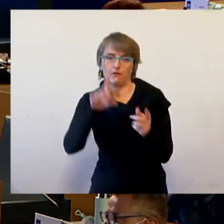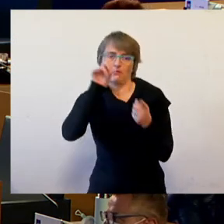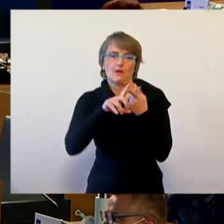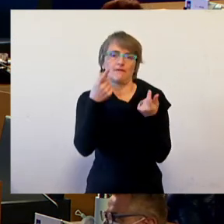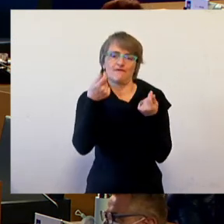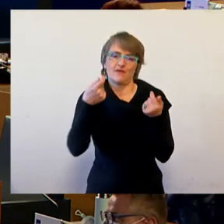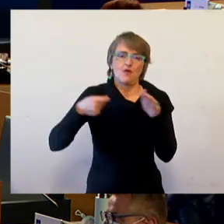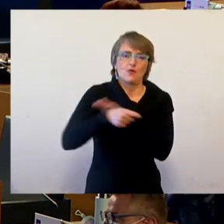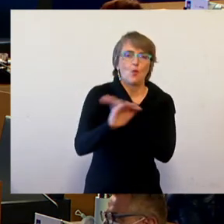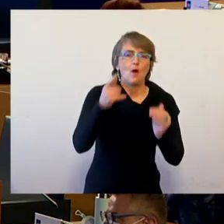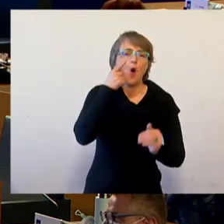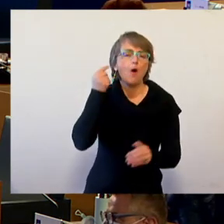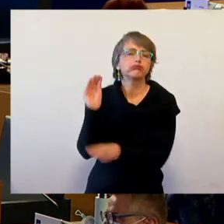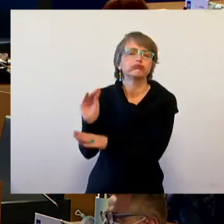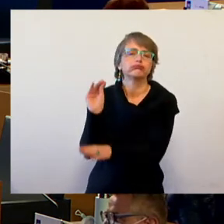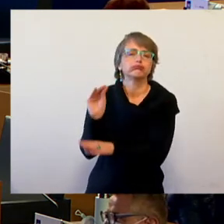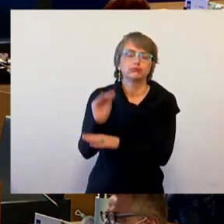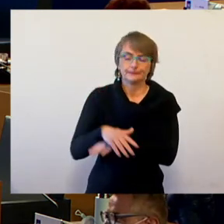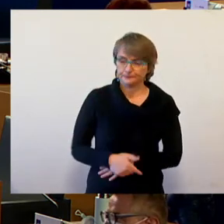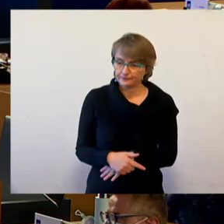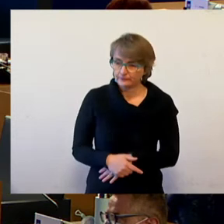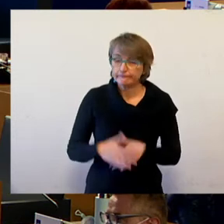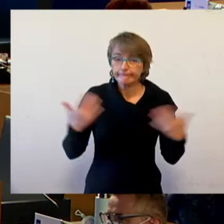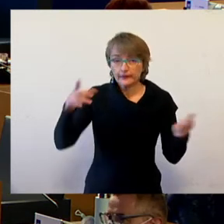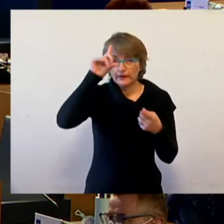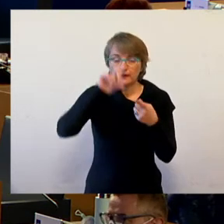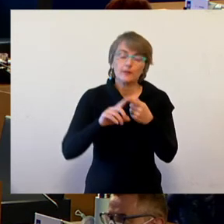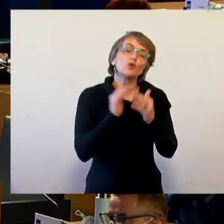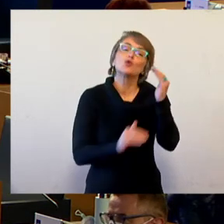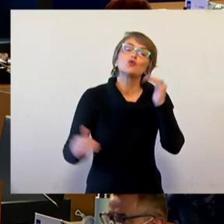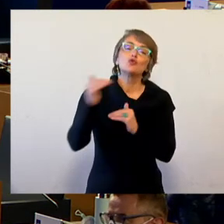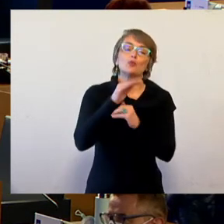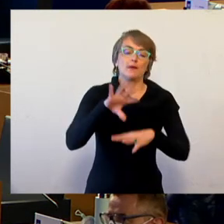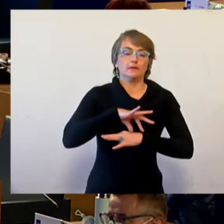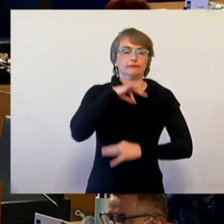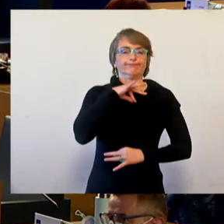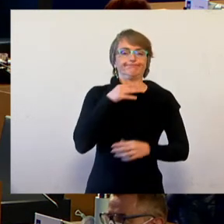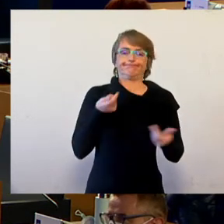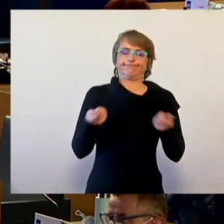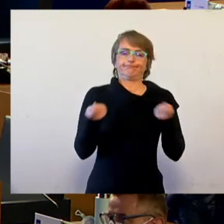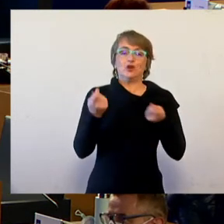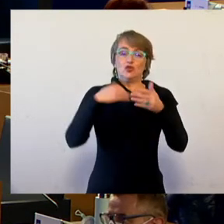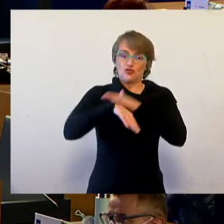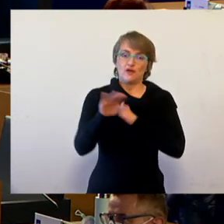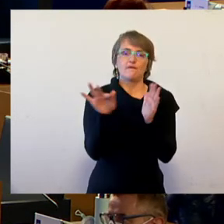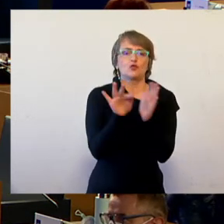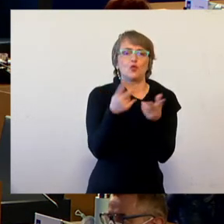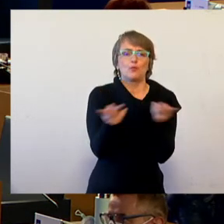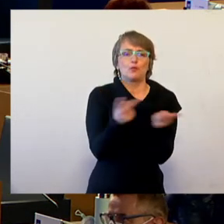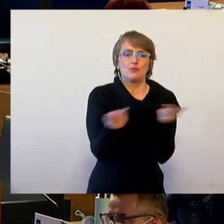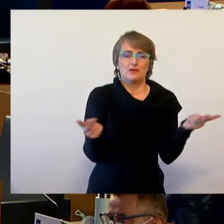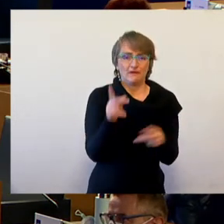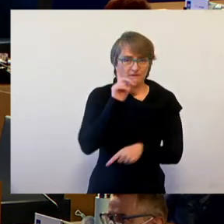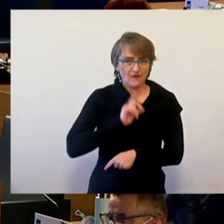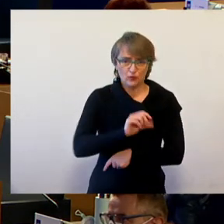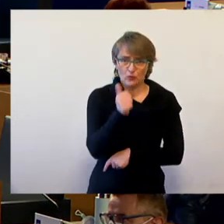moyenne des femmes dans des postes d'encadrement supérieurs de la fonction publique est de 37%.